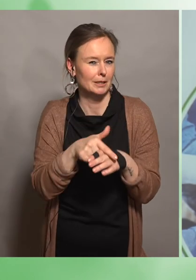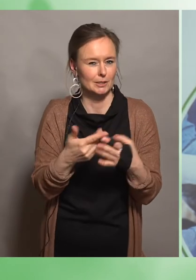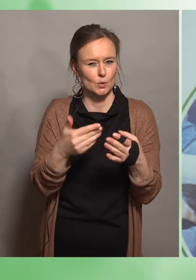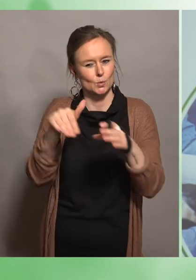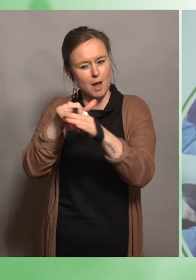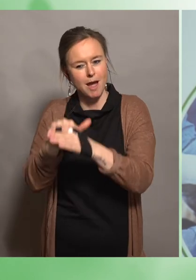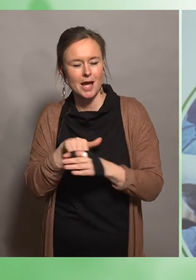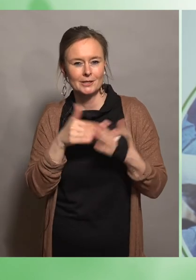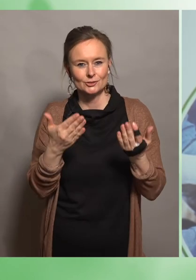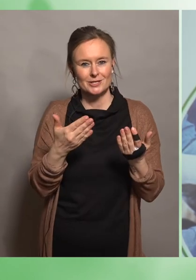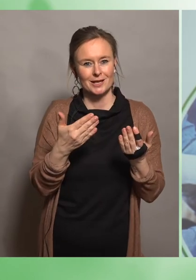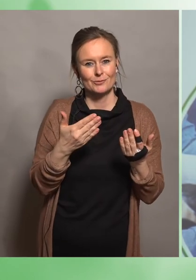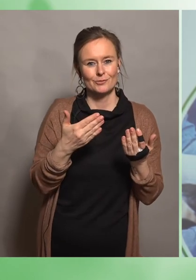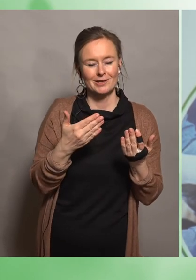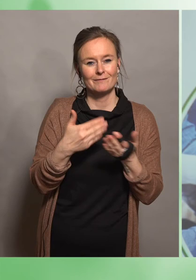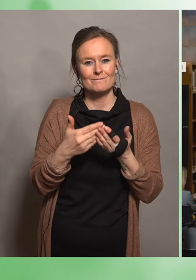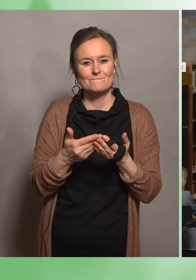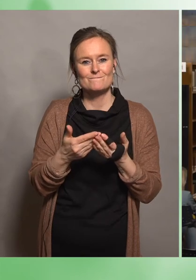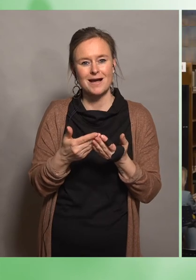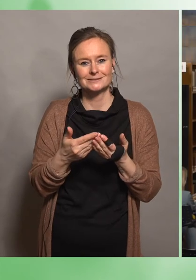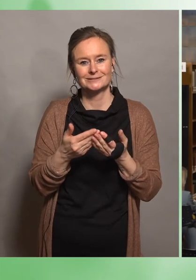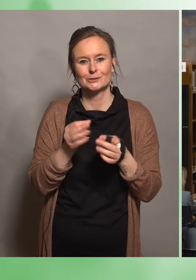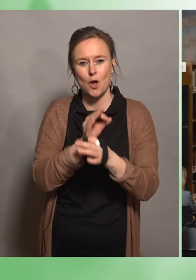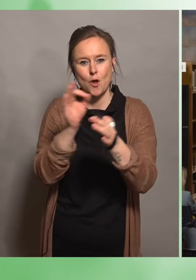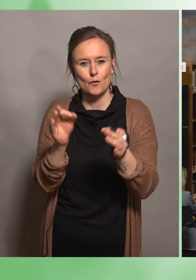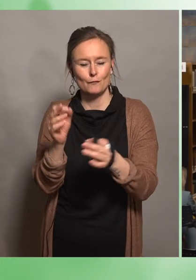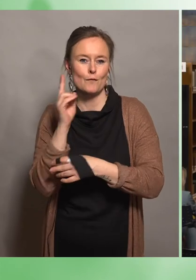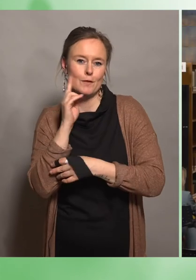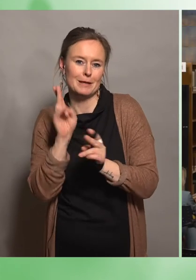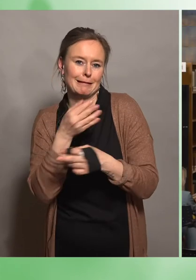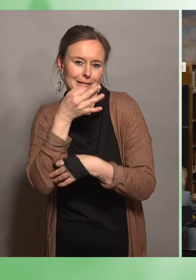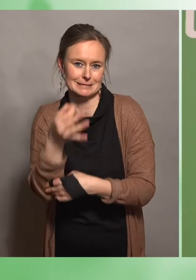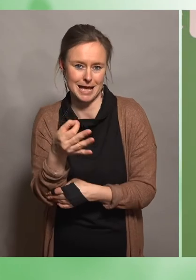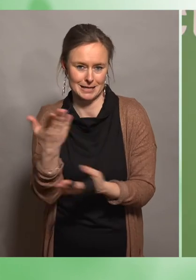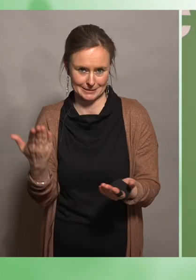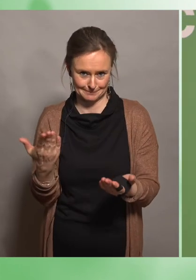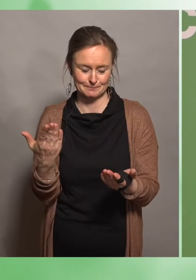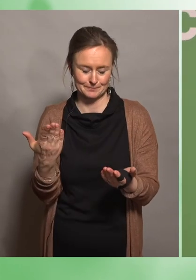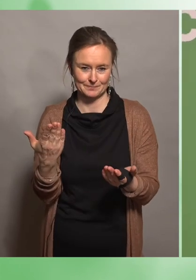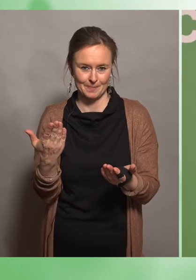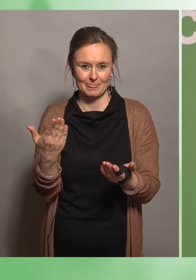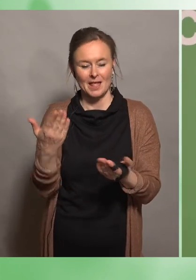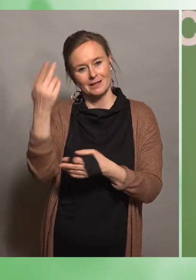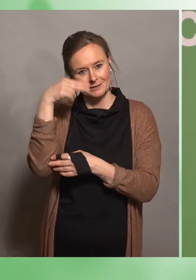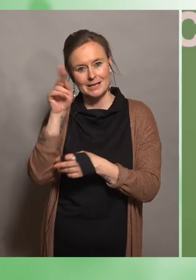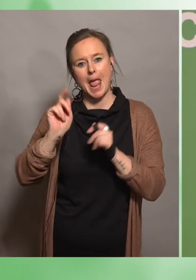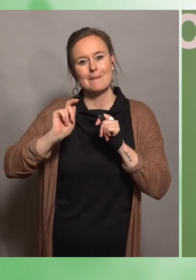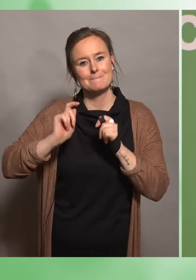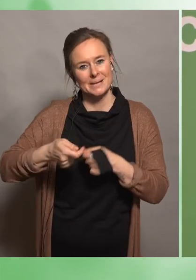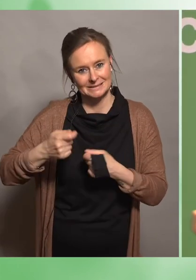die Unternehmerinnen, die da heute zuhören? Die Botschaften, hören Sie mich. Also zunächst einmal eine Botschaft an unseren Herrn Präsidenten Markus